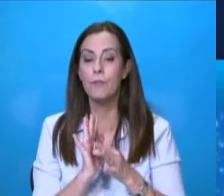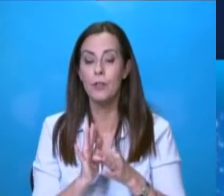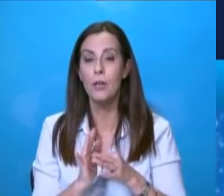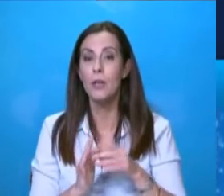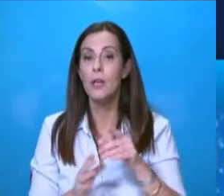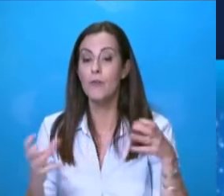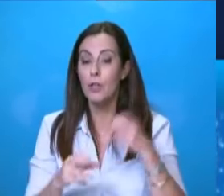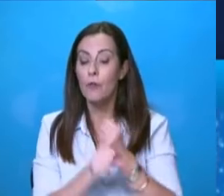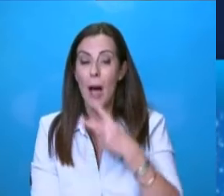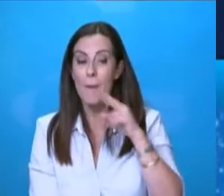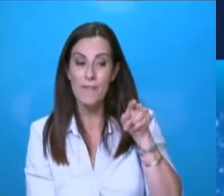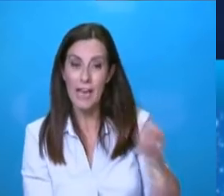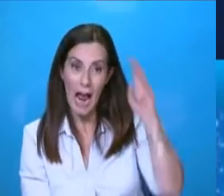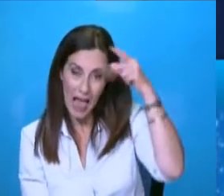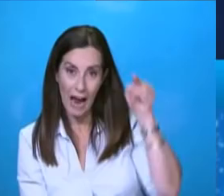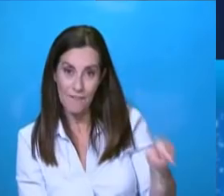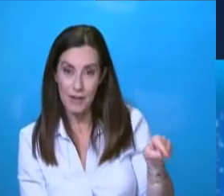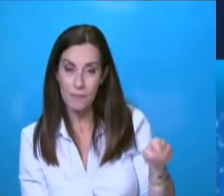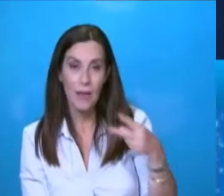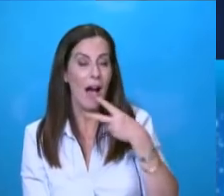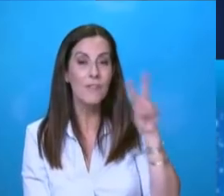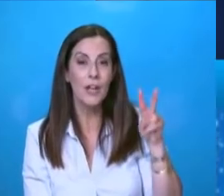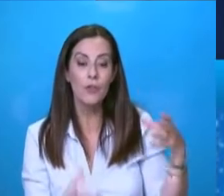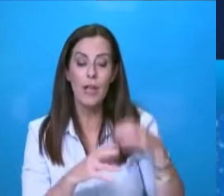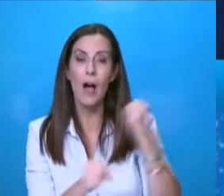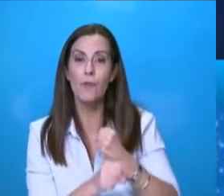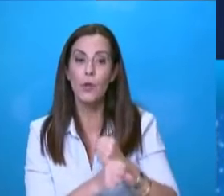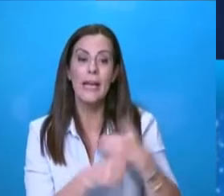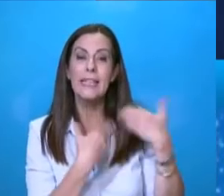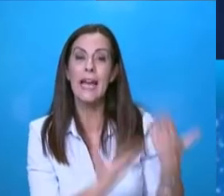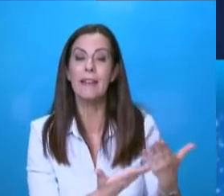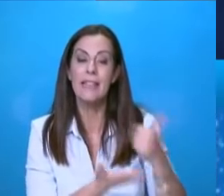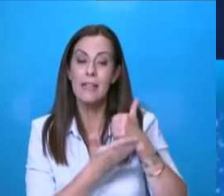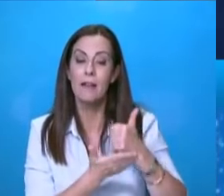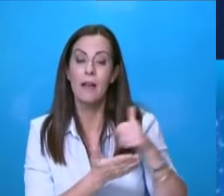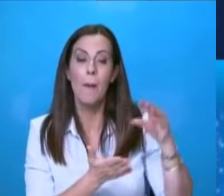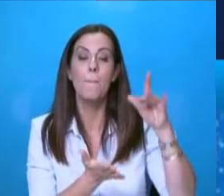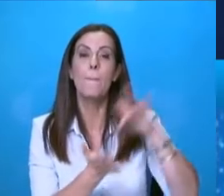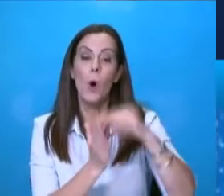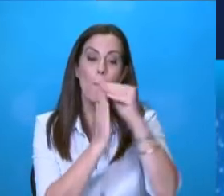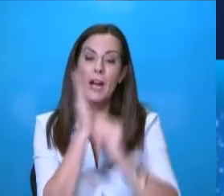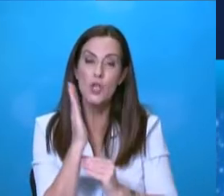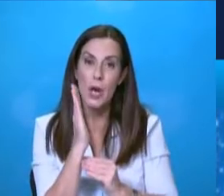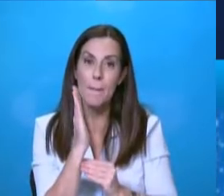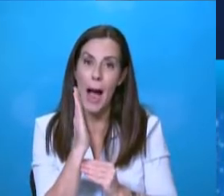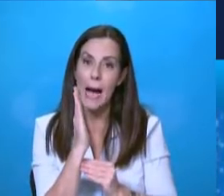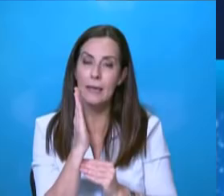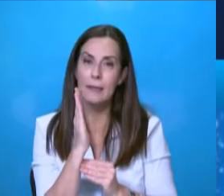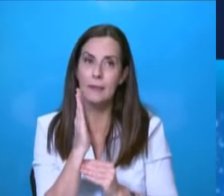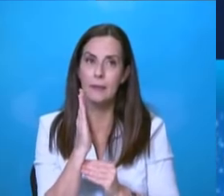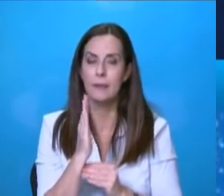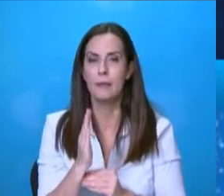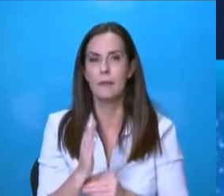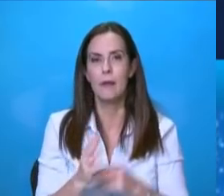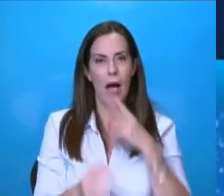מבטיחה לכאורה מפלגת העבודה, ההבטחה הזאת של מפלגת העבודה לתת נציג במקום ריאלי. שריון. כן, נכון.